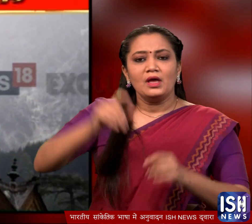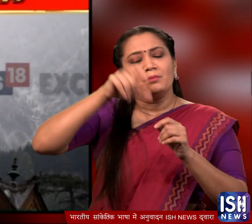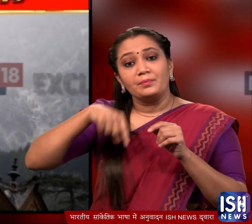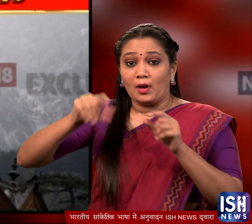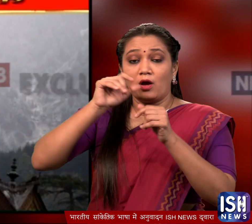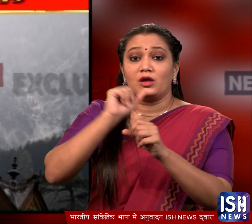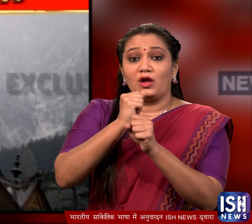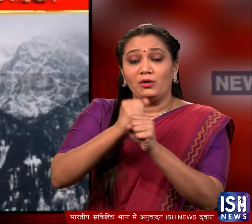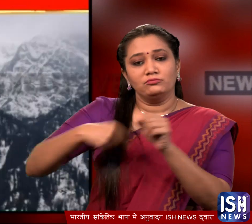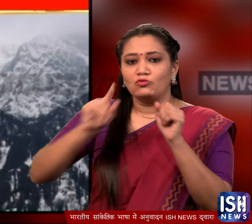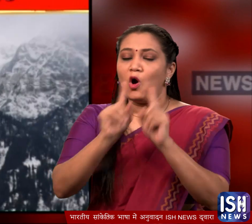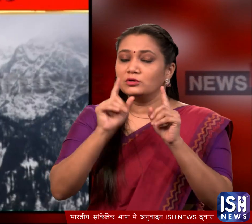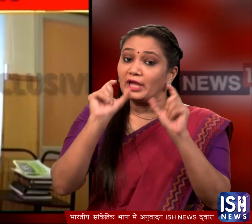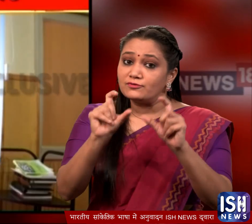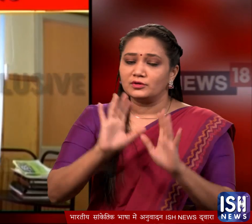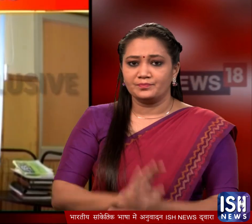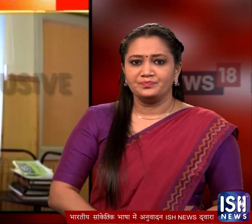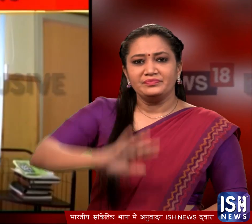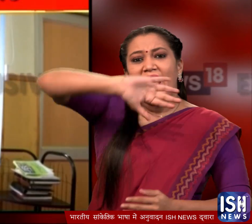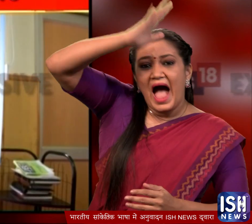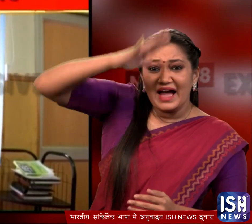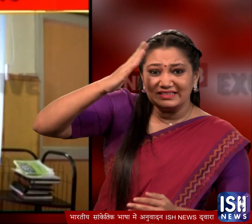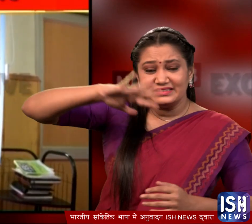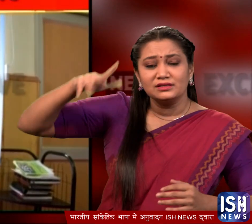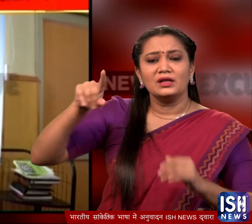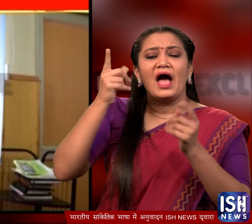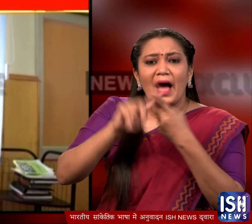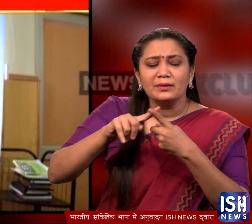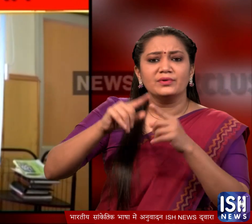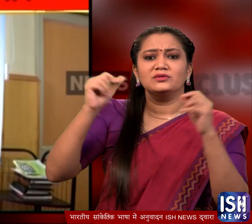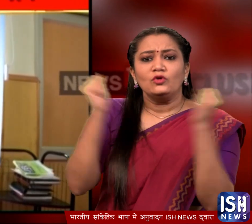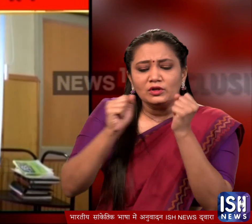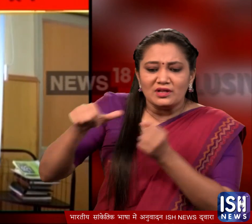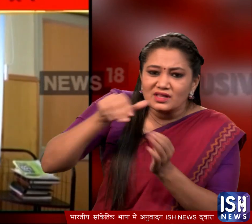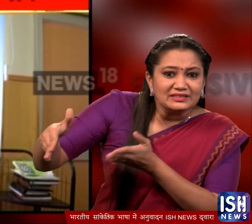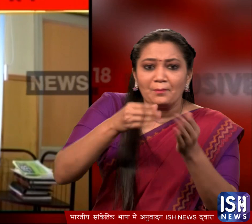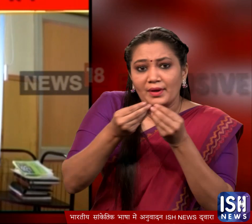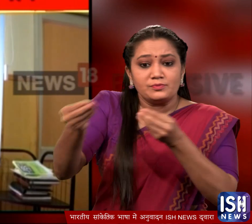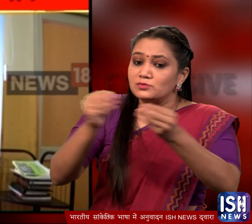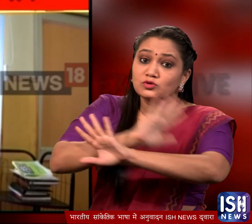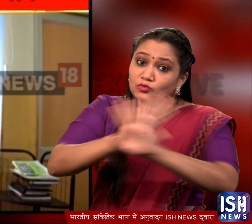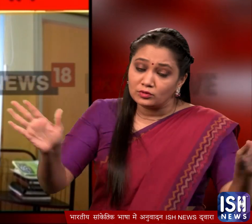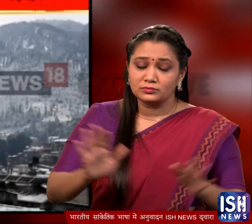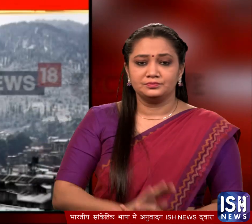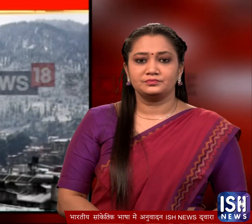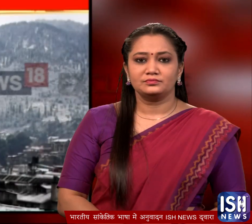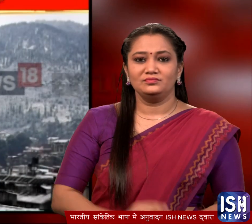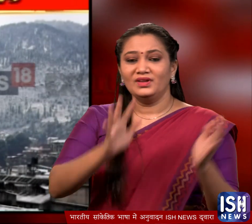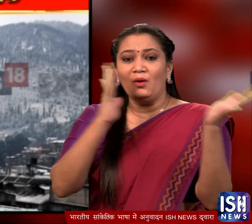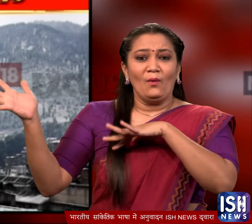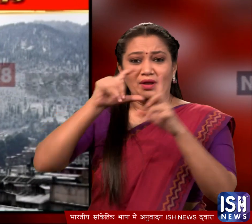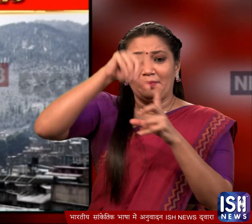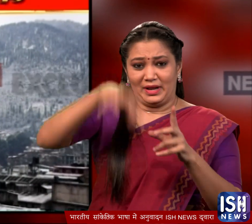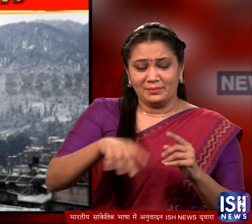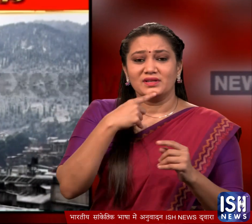प्रशासन ने अलर्ट भी जारी कर दिया। ऊंचाई वाले क्षेत्रों में जब भी मौसम खराब हो ना जाएं, नदी नालों की तरफ ना जाएं। मौसम विभाग की तरफ से